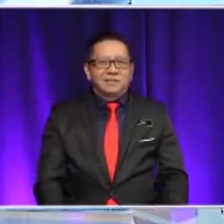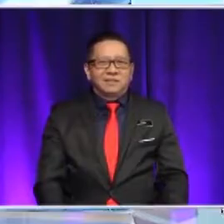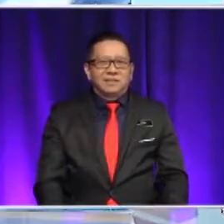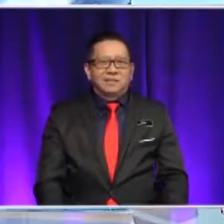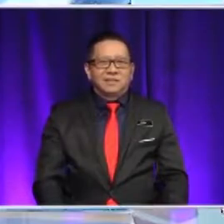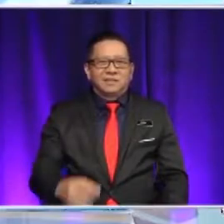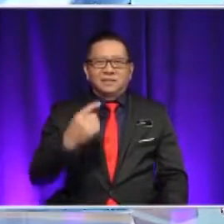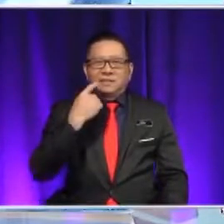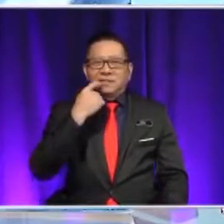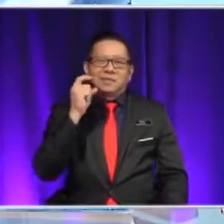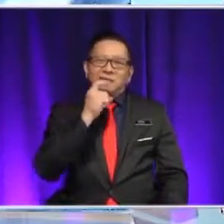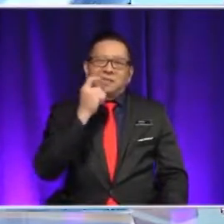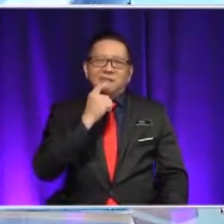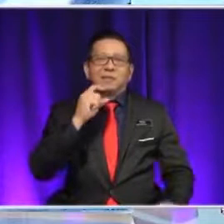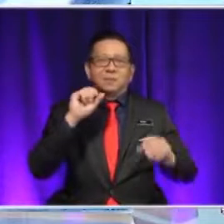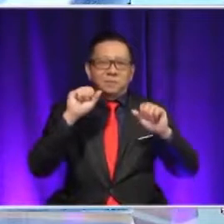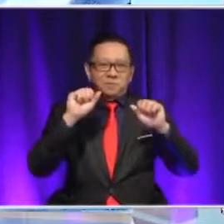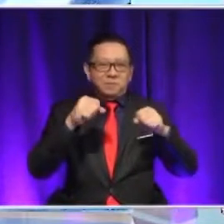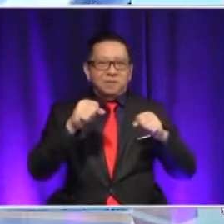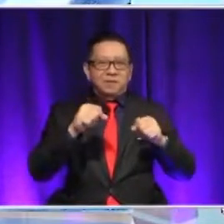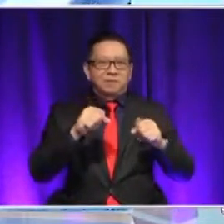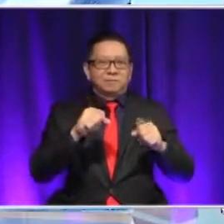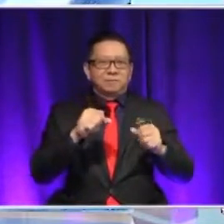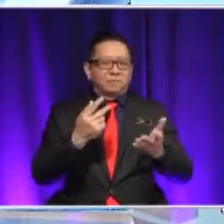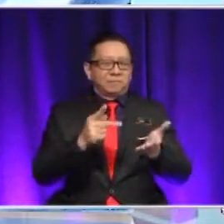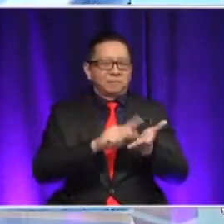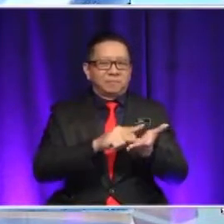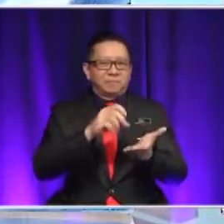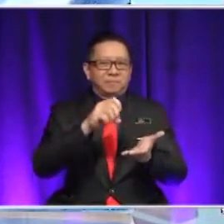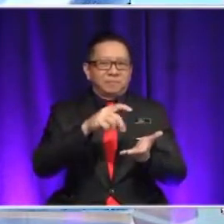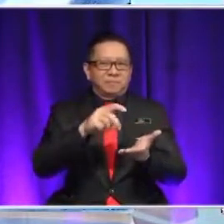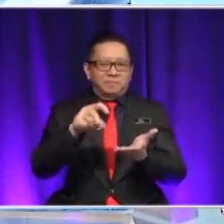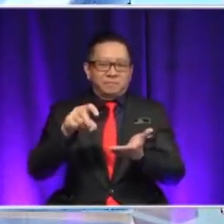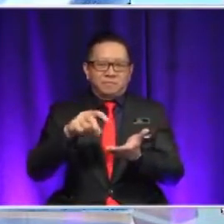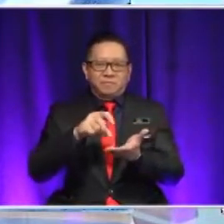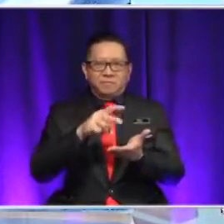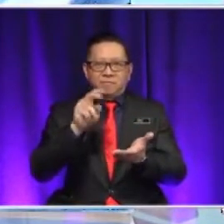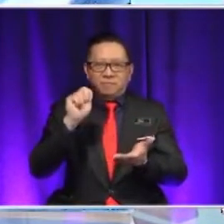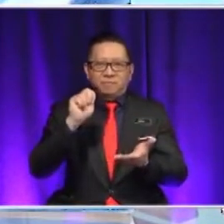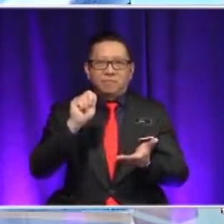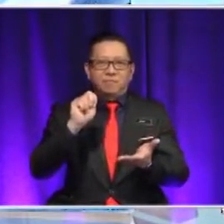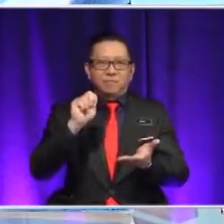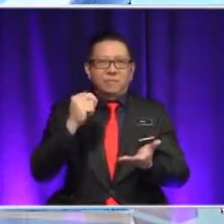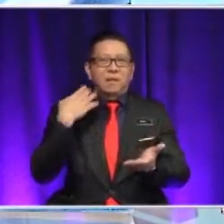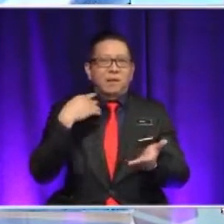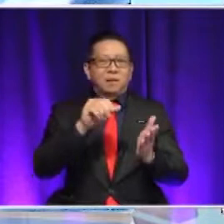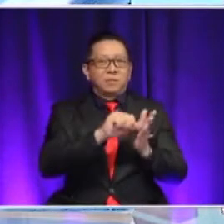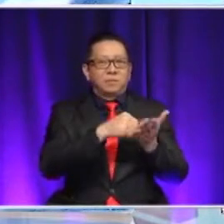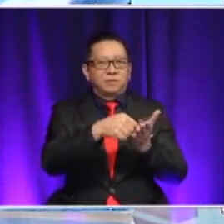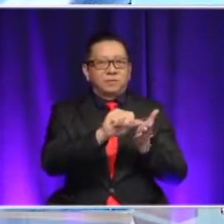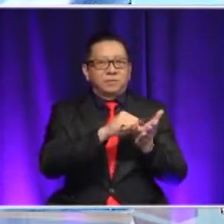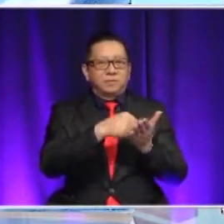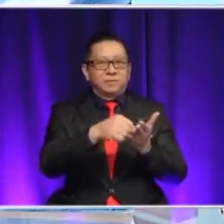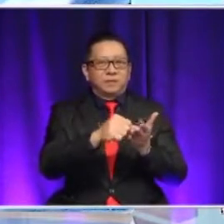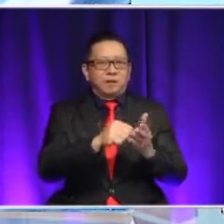kita akan gunakan Bruce ini untuk kesan-kesan pada gitu Punya Karya nanti Oke kita ada brush yang tak sini ada